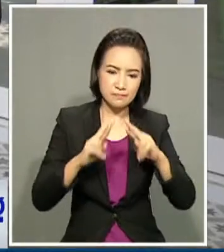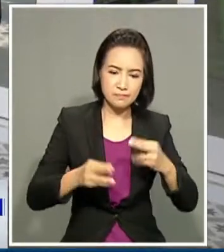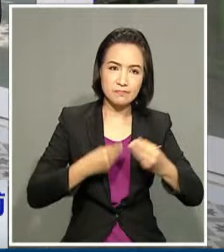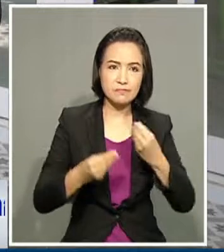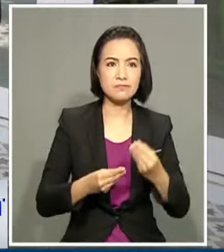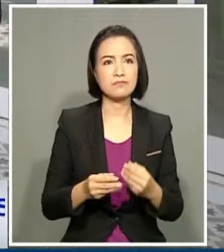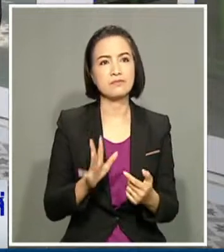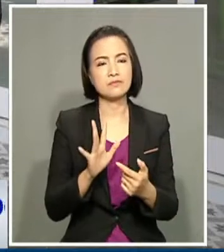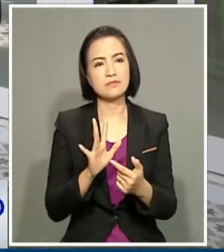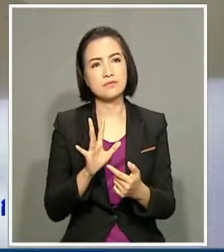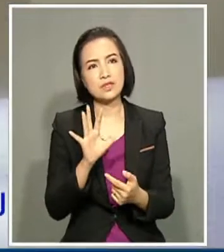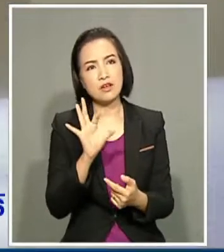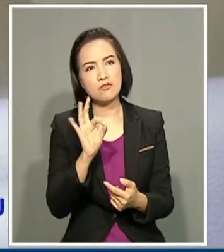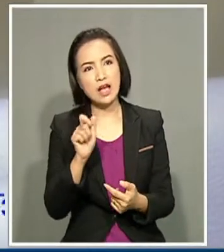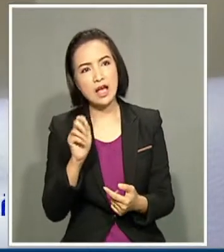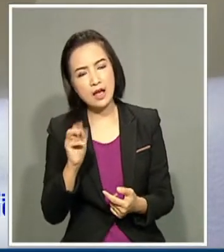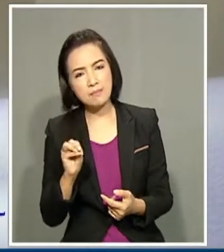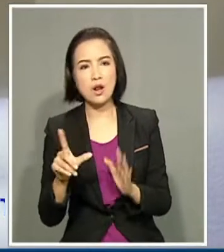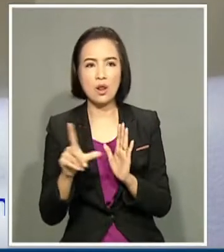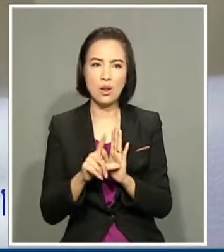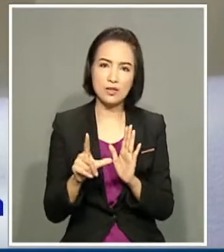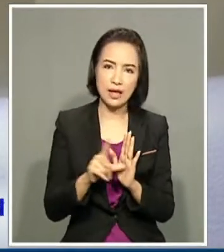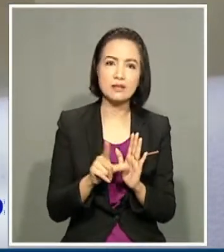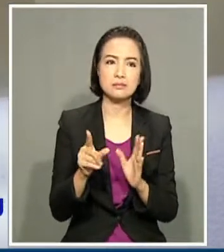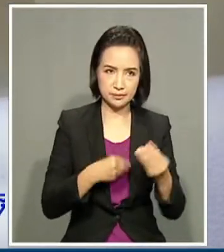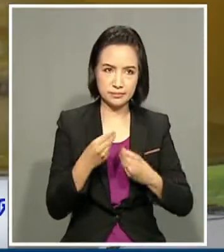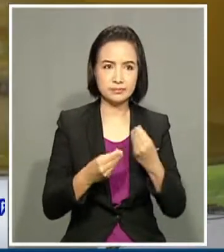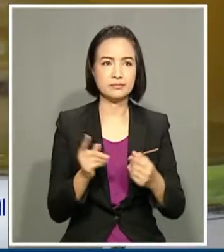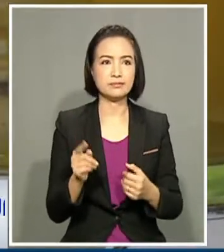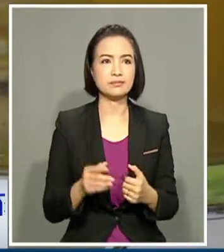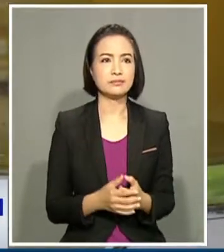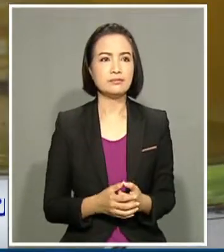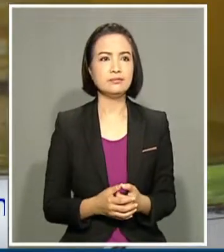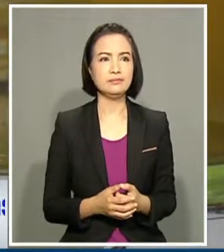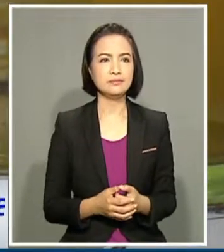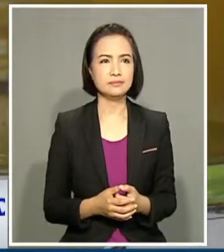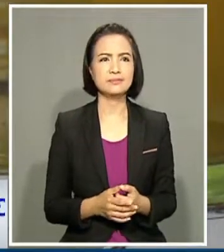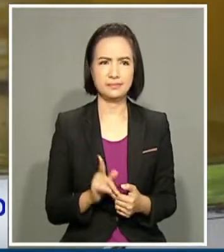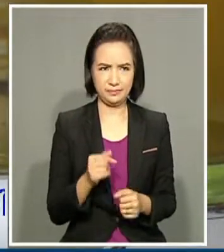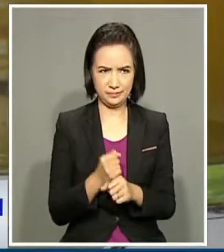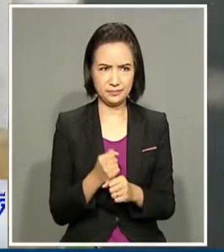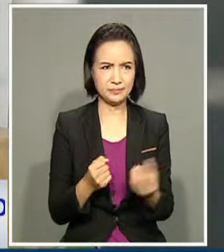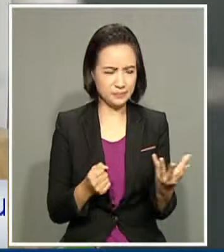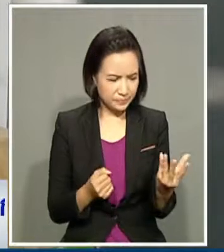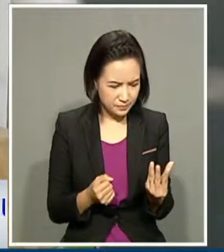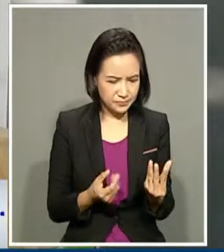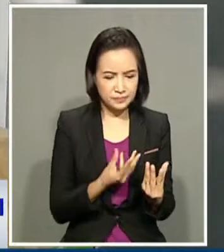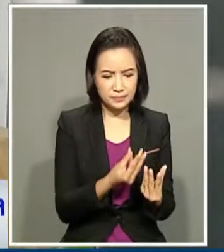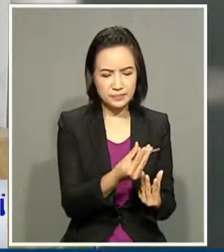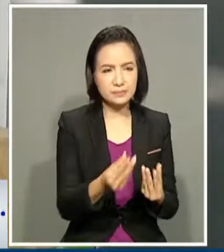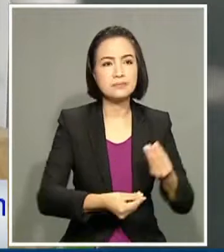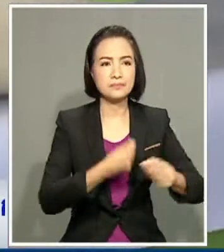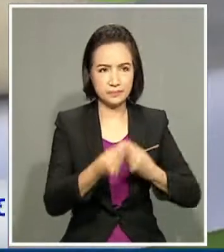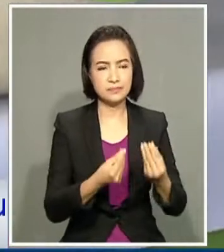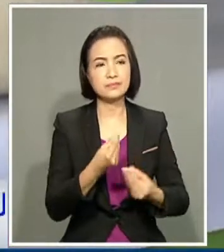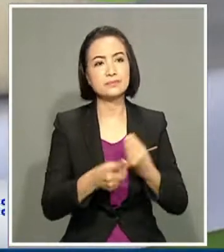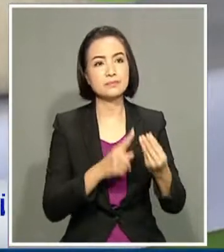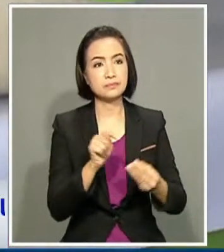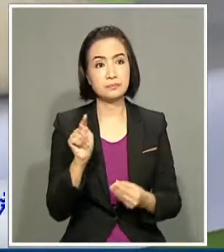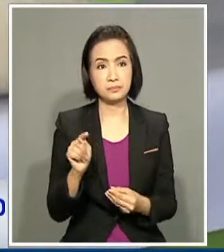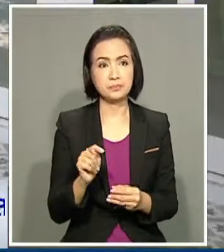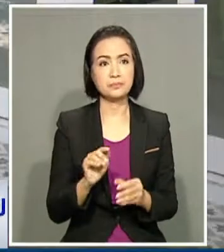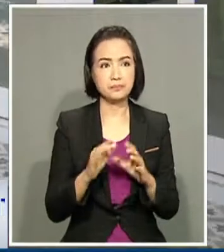แฟมิลี่มาร์ทครับผมโลตัส ตามตลาดนัดตามตลาดนัดไม่มีเลยเหรอ ผมก็มาทำไซส์เล็กเพื่อจะลงตลาดล่างอยู่ครับ พวกนี้แหละครับอันนี้ยังไงฮะ เป็นมะพร้า